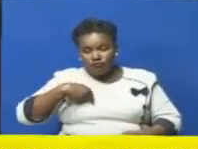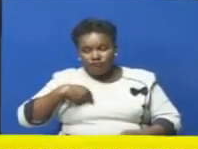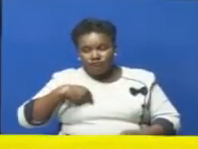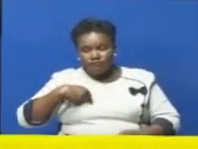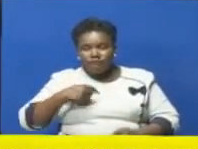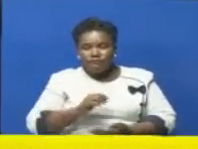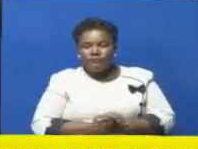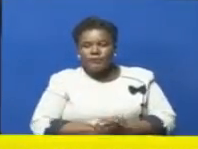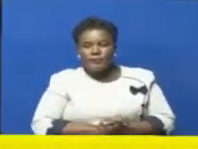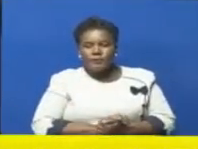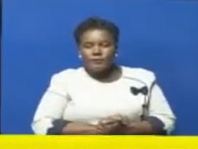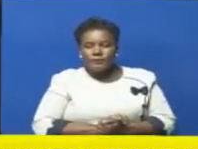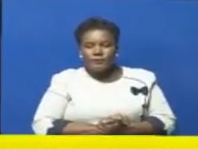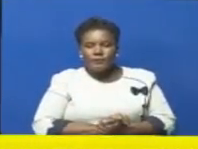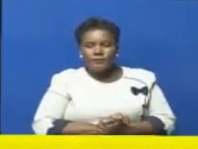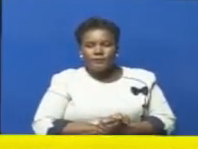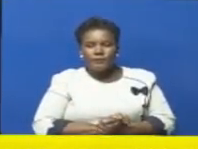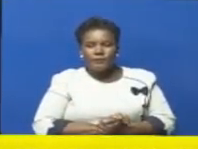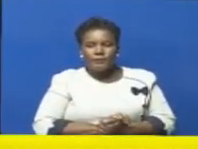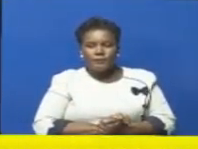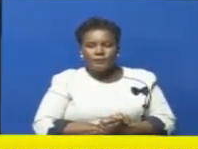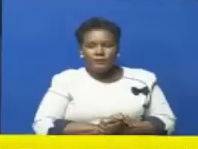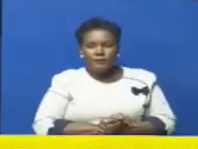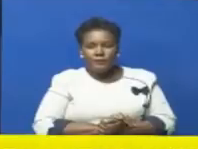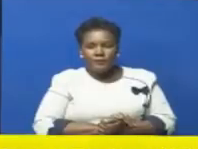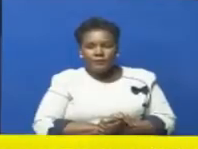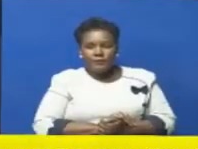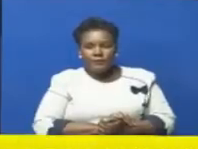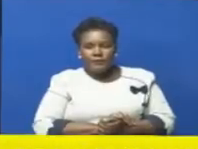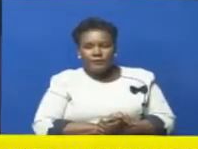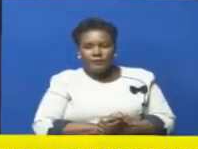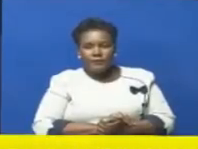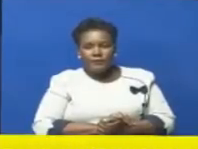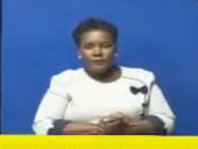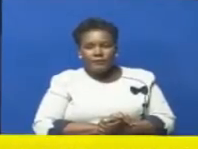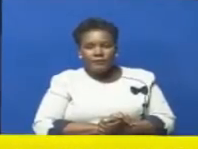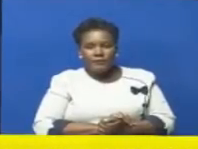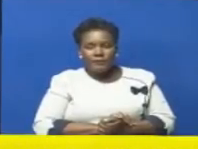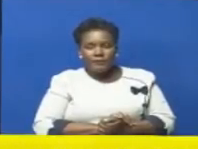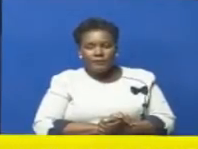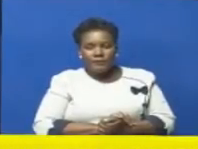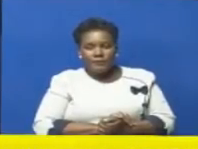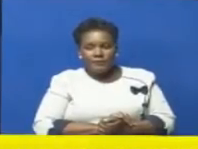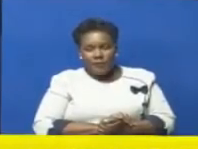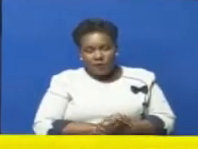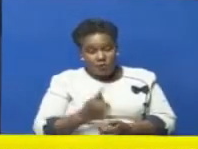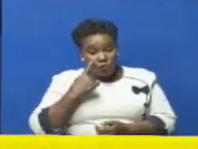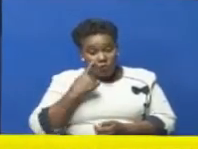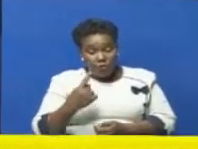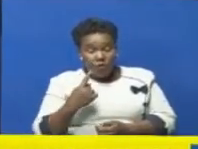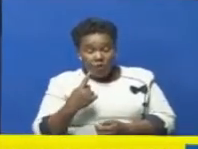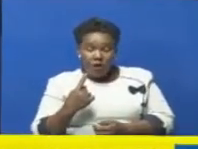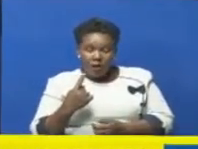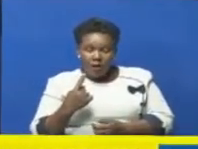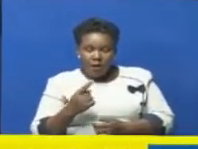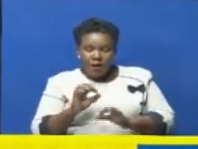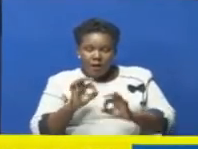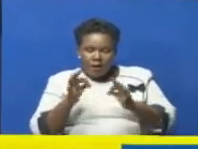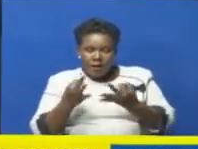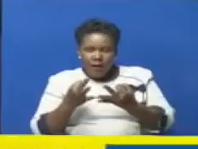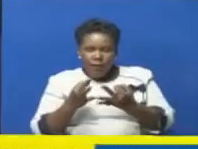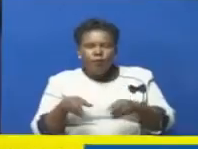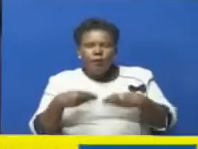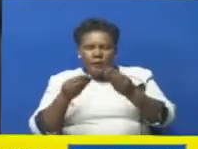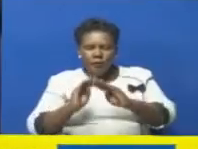ya Waislamu na Watanzania kwa ujumla, kuona kwamba tunaelekeza watu katika masuala ambayo yana maslahi na wao